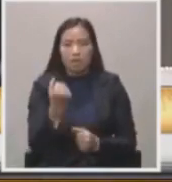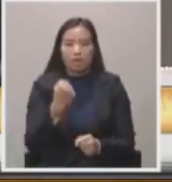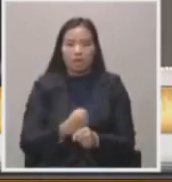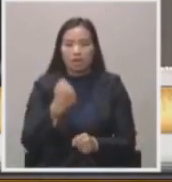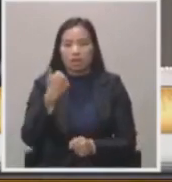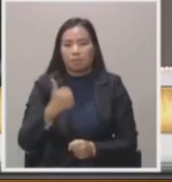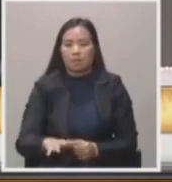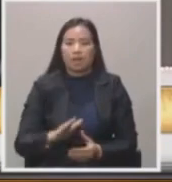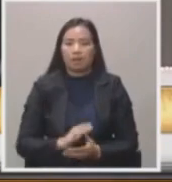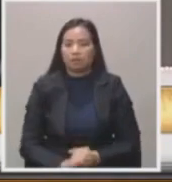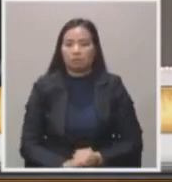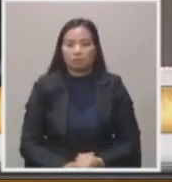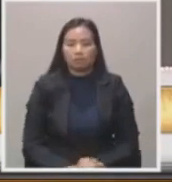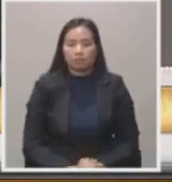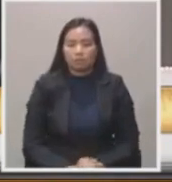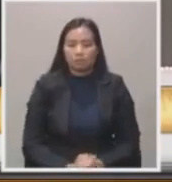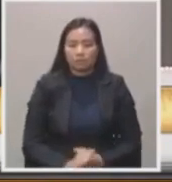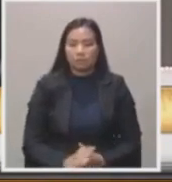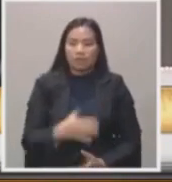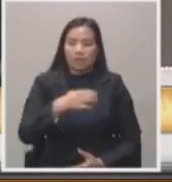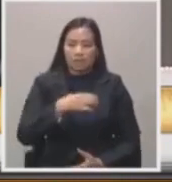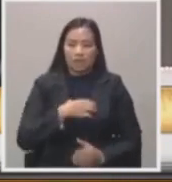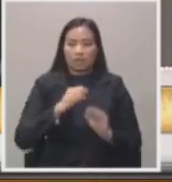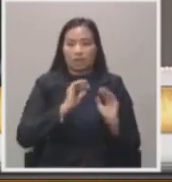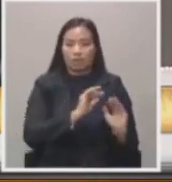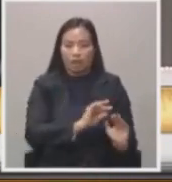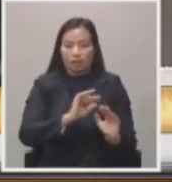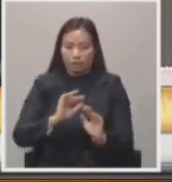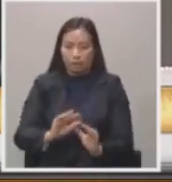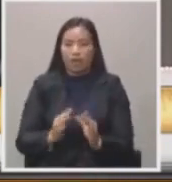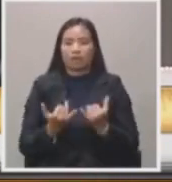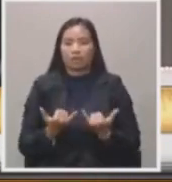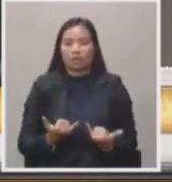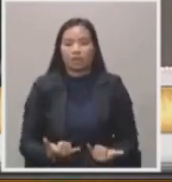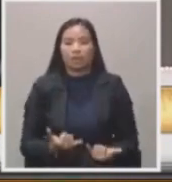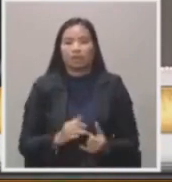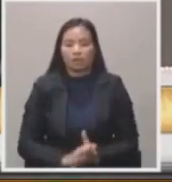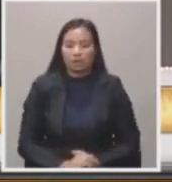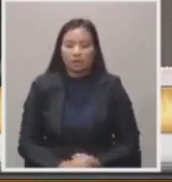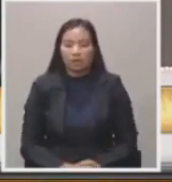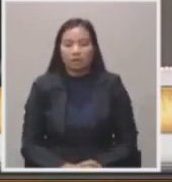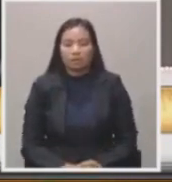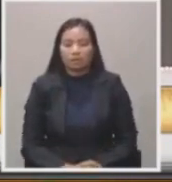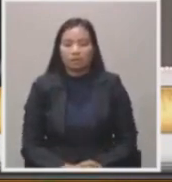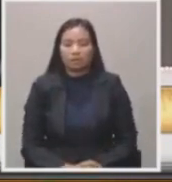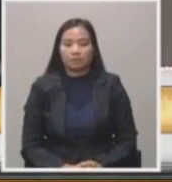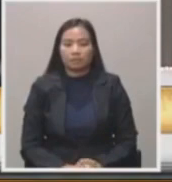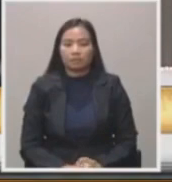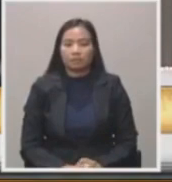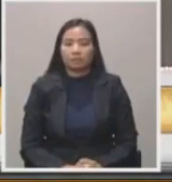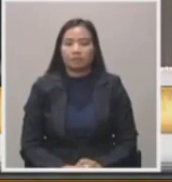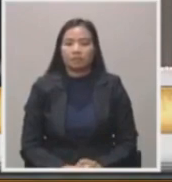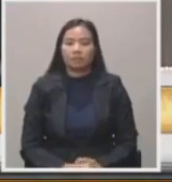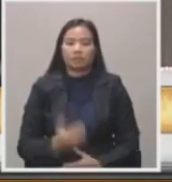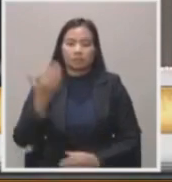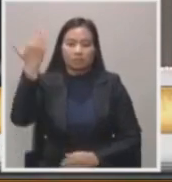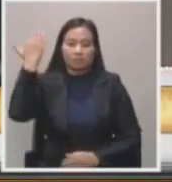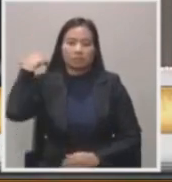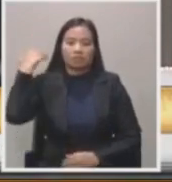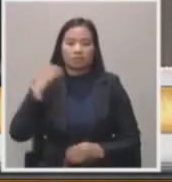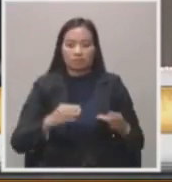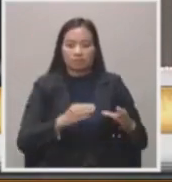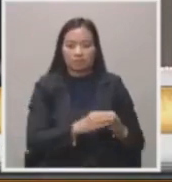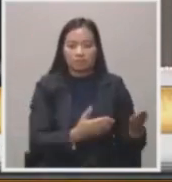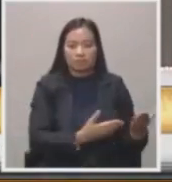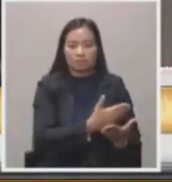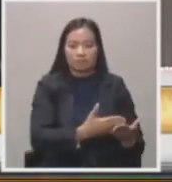ามารถทำได้สิ่งที่ผมอยากจะฝากไว้ในวันนี้ก็คือวันที่เราพิจารณา